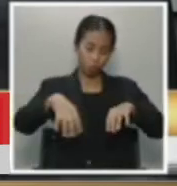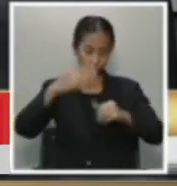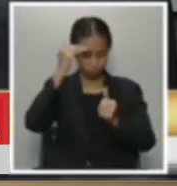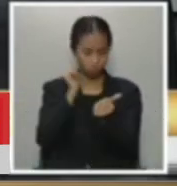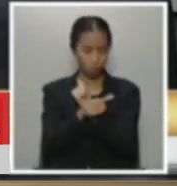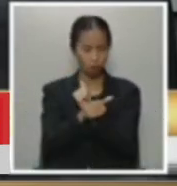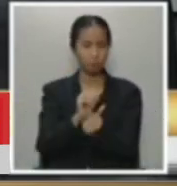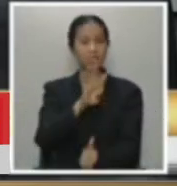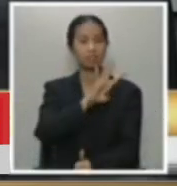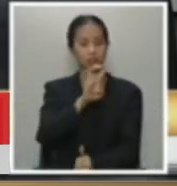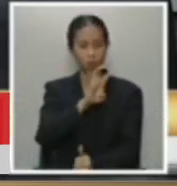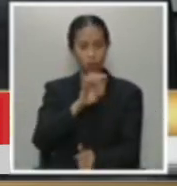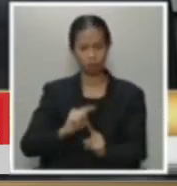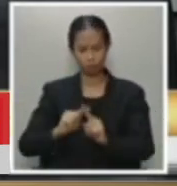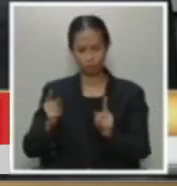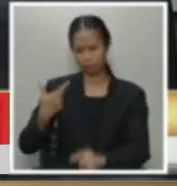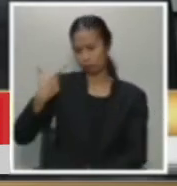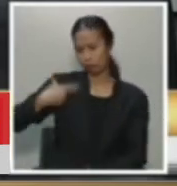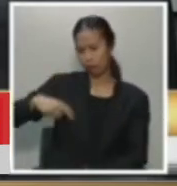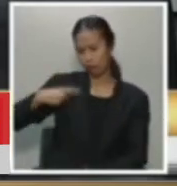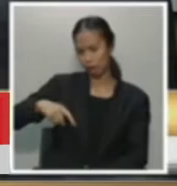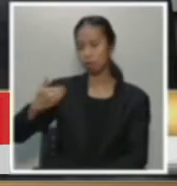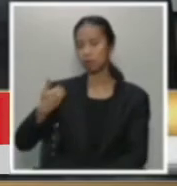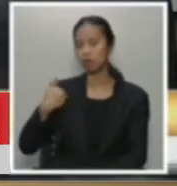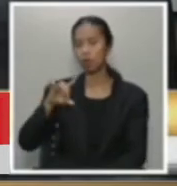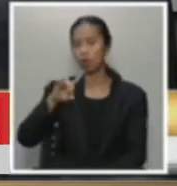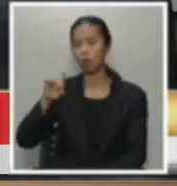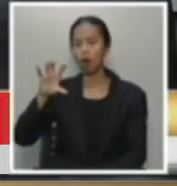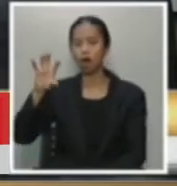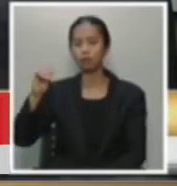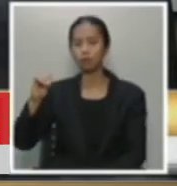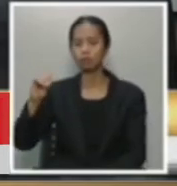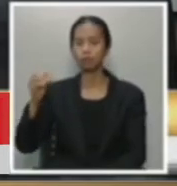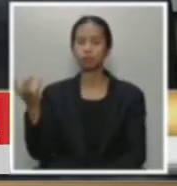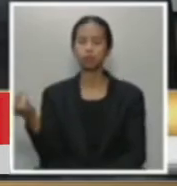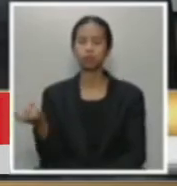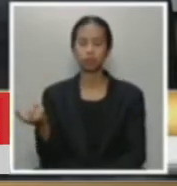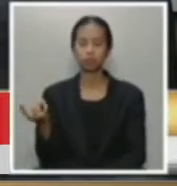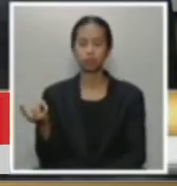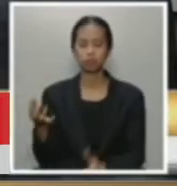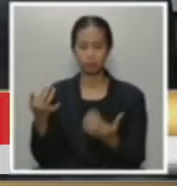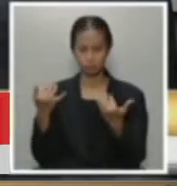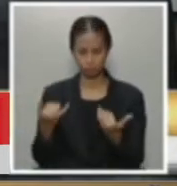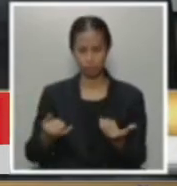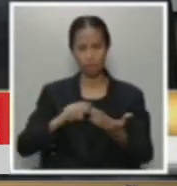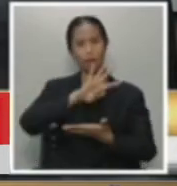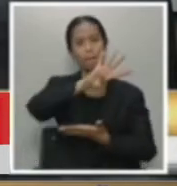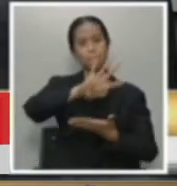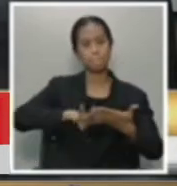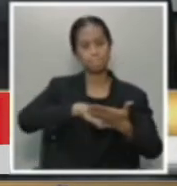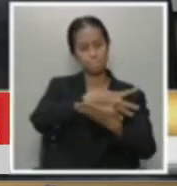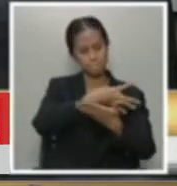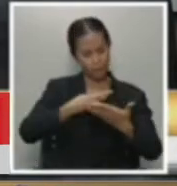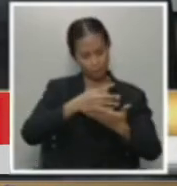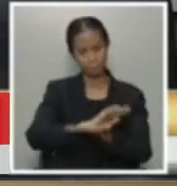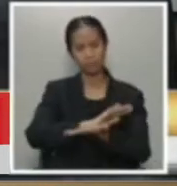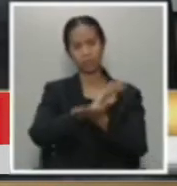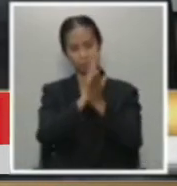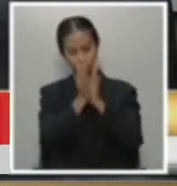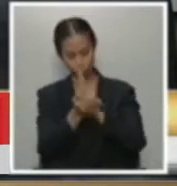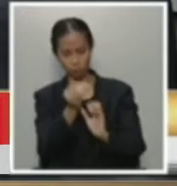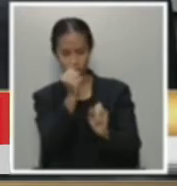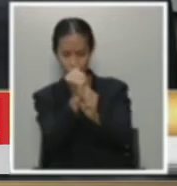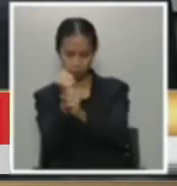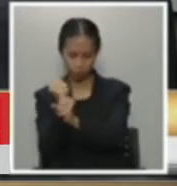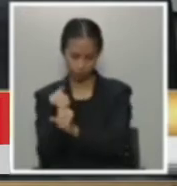มันก็ยังอึดอัดใจอยู่นะครับเพราะนั้นแผนปฏิรูปของท่านทั้งหลายที่เกิดเนี่ยเท่าที่ดู